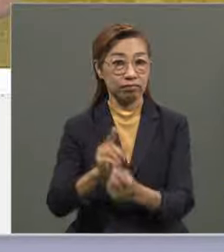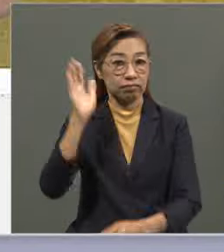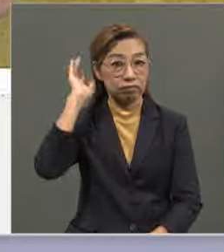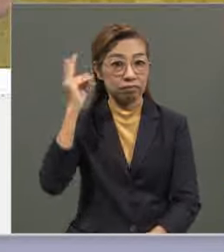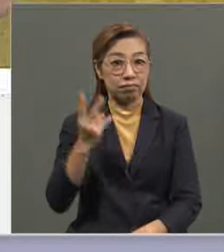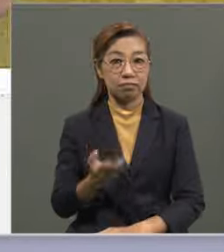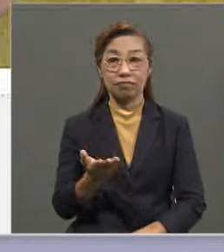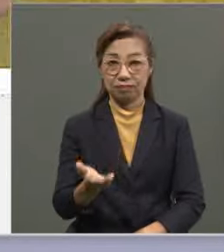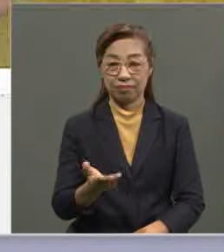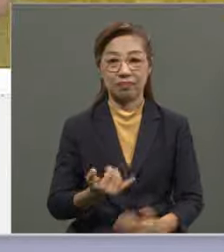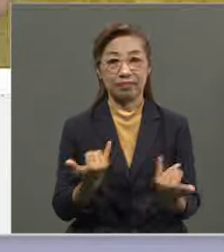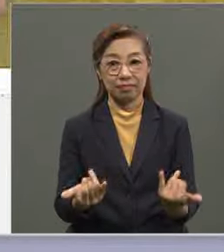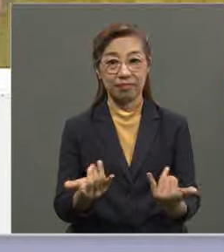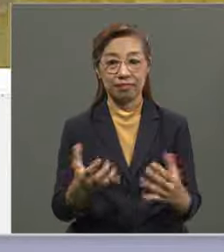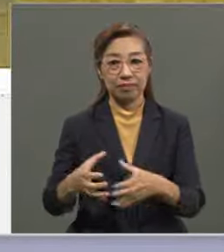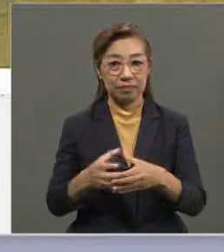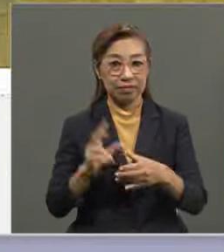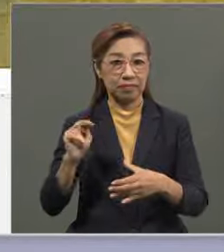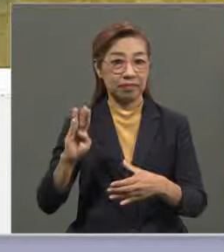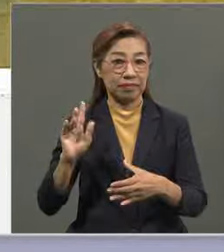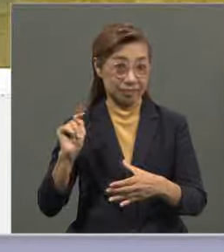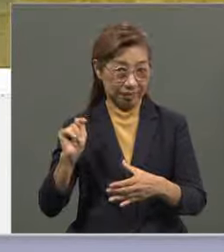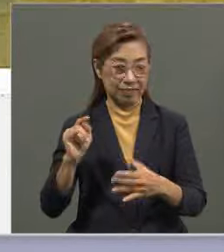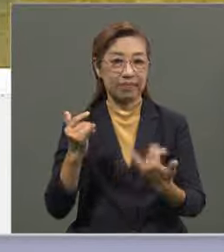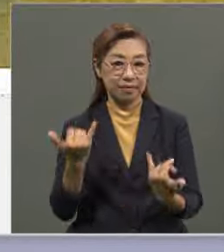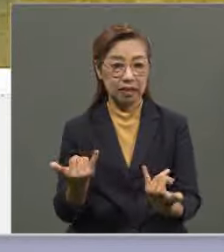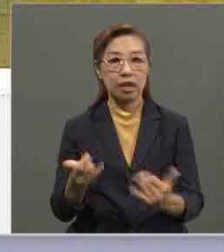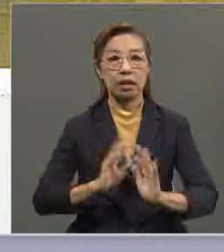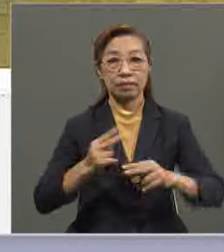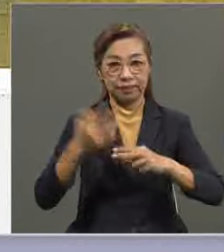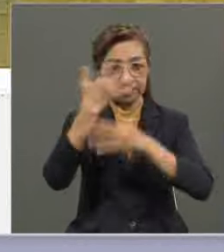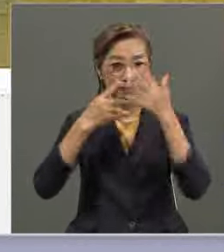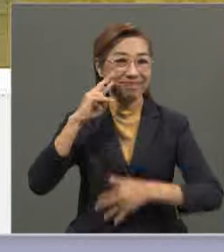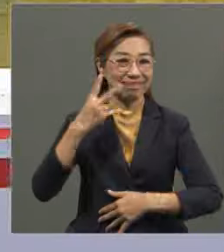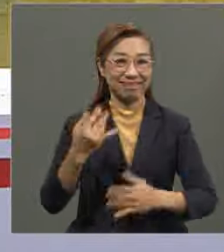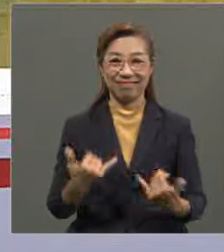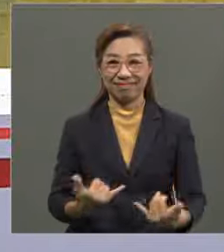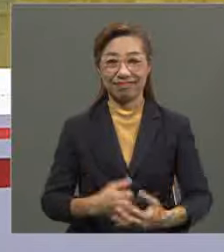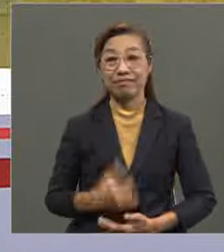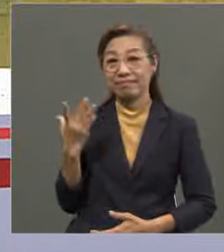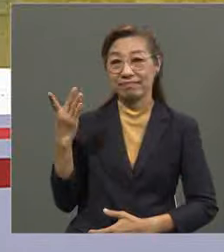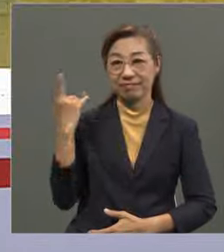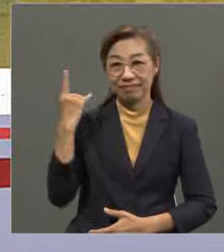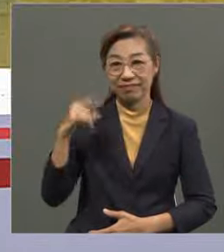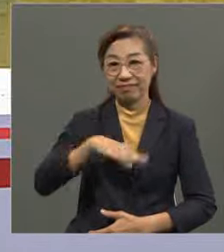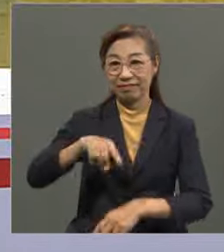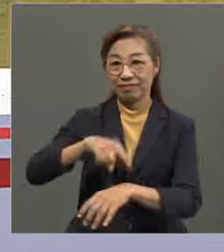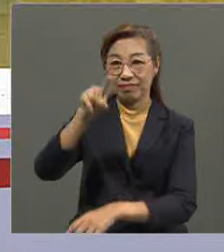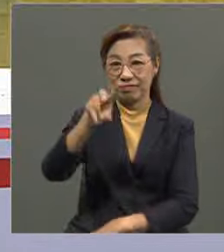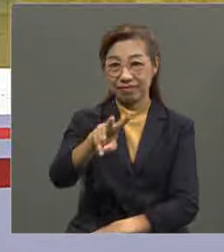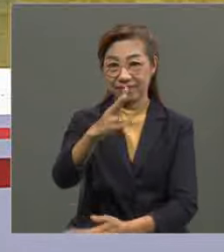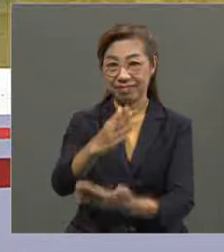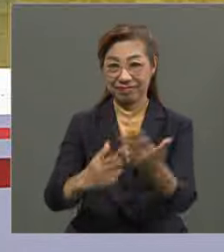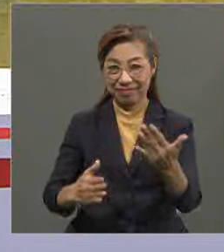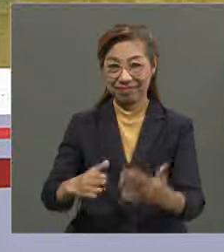มจิรพัฒน์อุดมศิริวัฒน์ทีมข่าว NBC News และล่ามภาษามือวันนี้คุณจันทราสุขสัจธรรมครับ เมื่อวานนี้ช่วงบ่าย